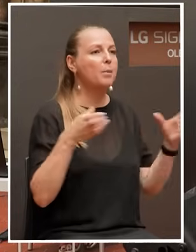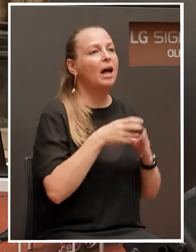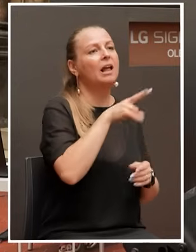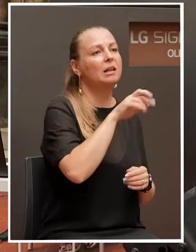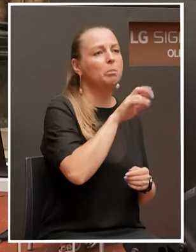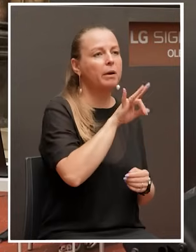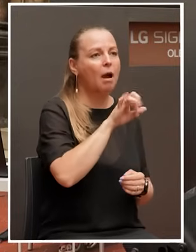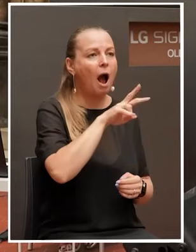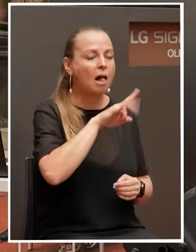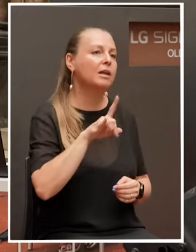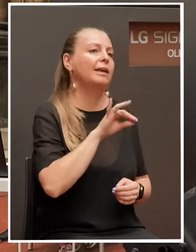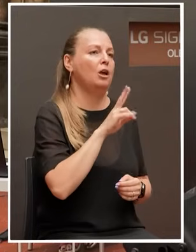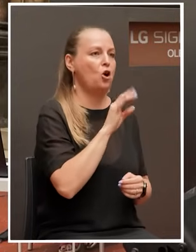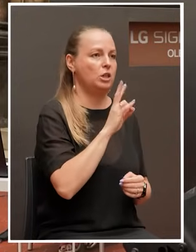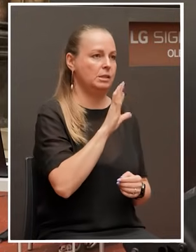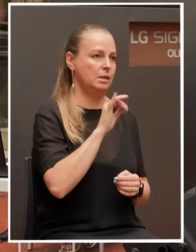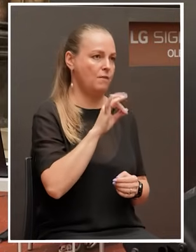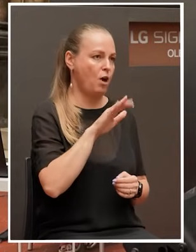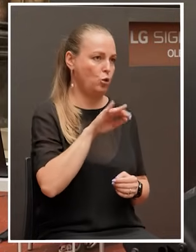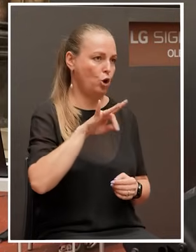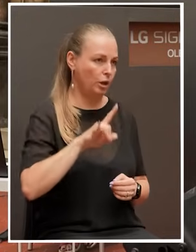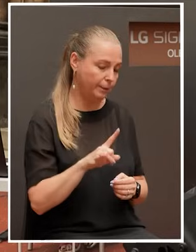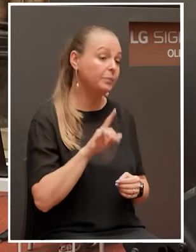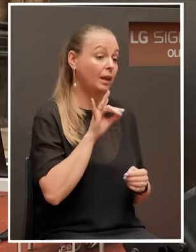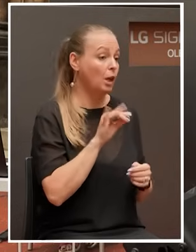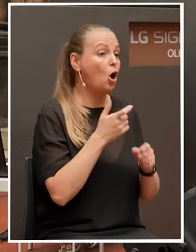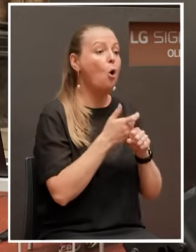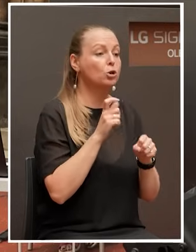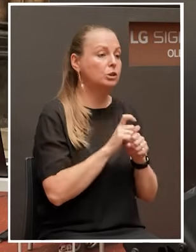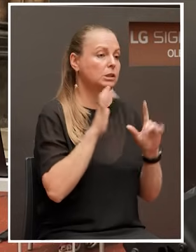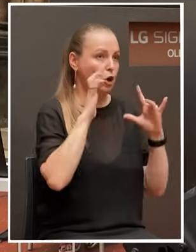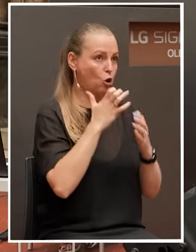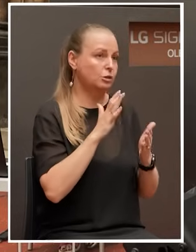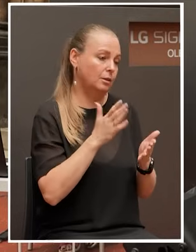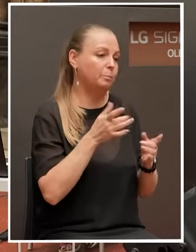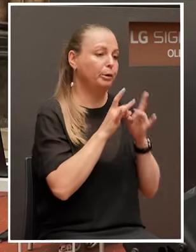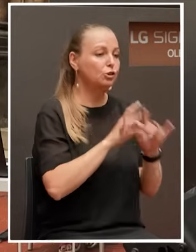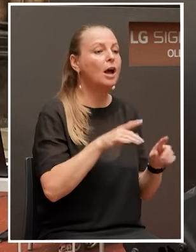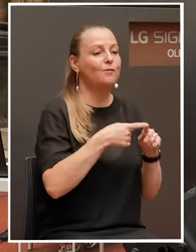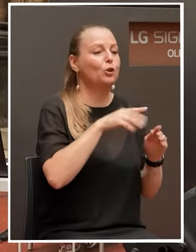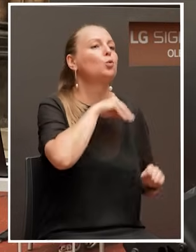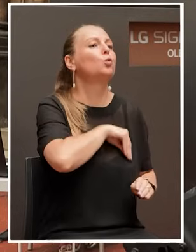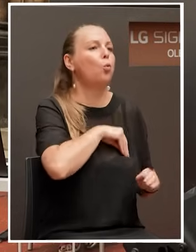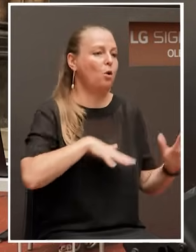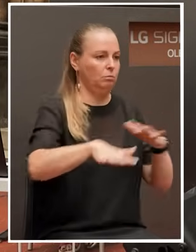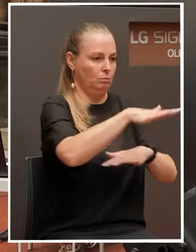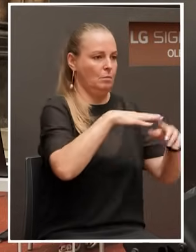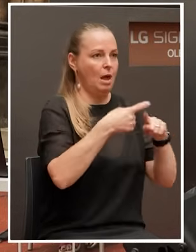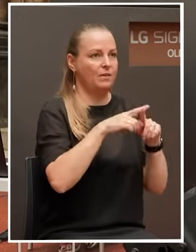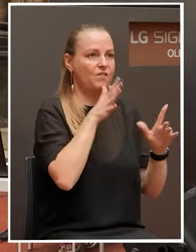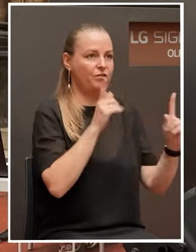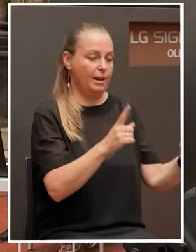либералы и консерваторы. И довольно существенное обстоятельство духовного климата этой поры,